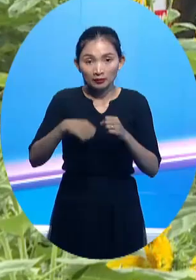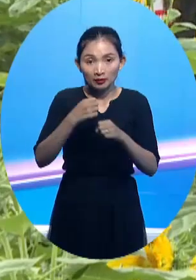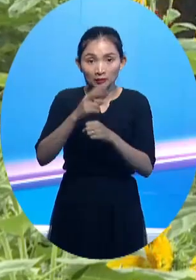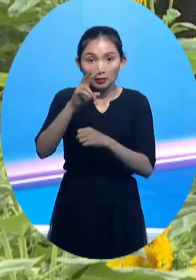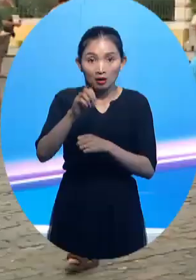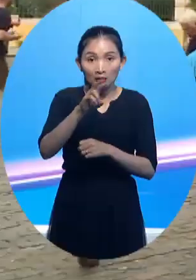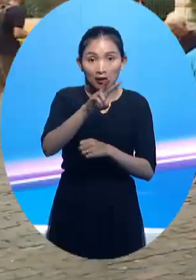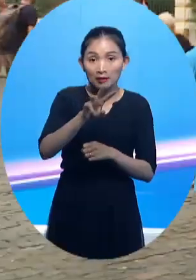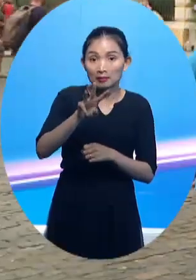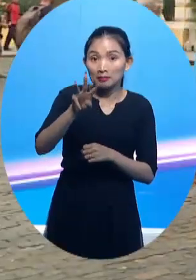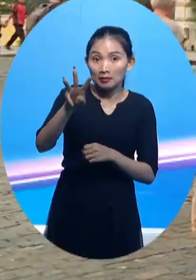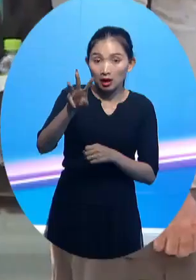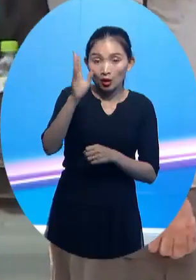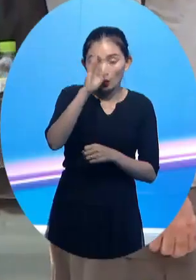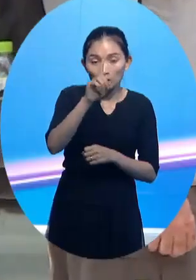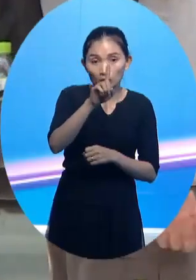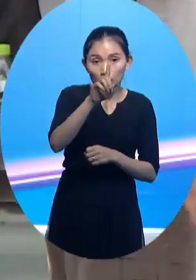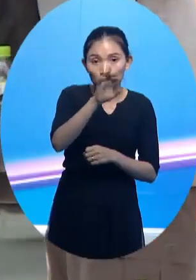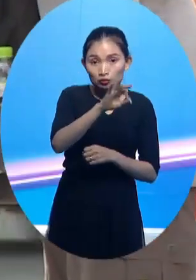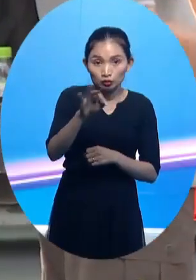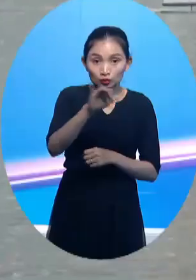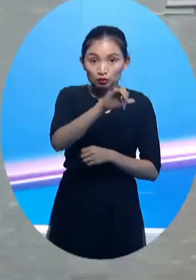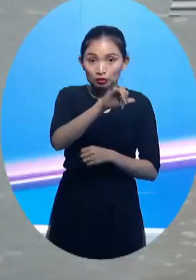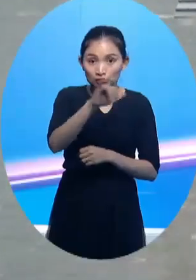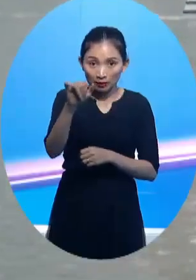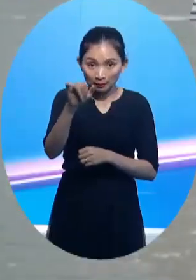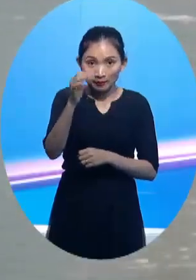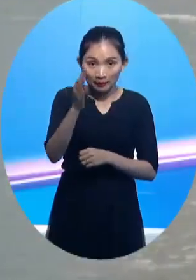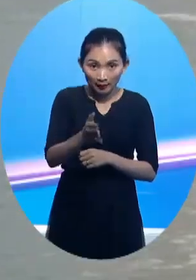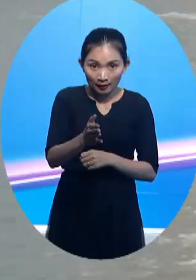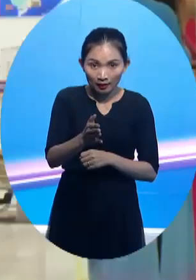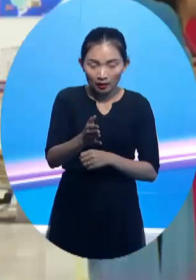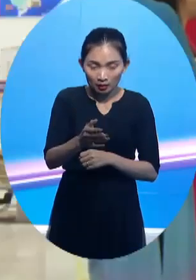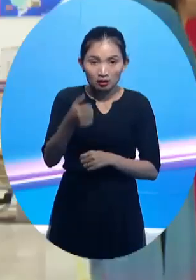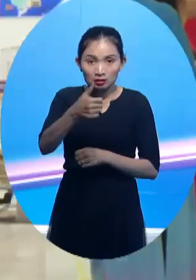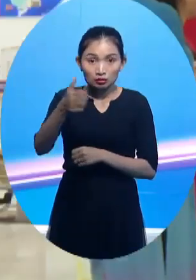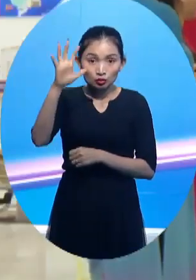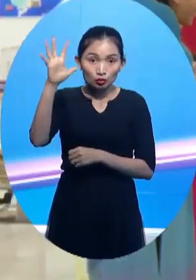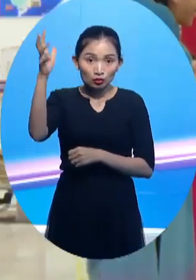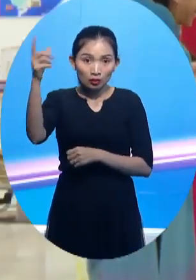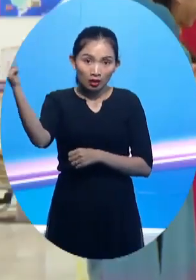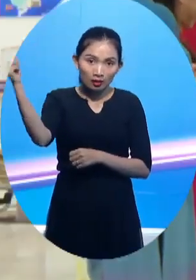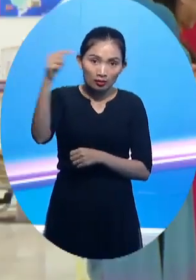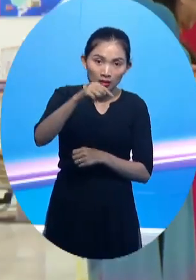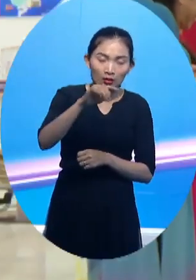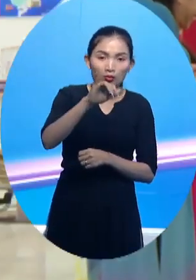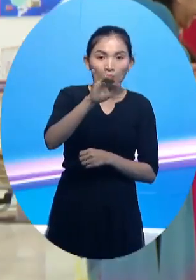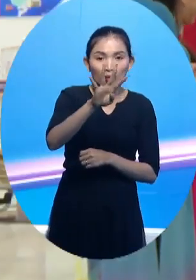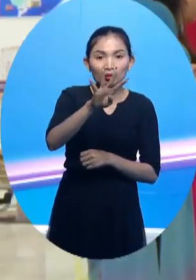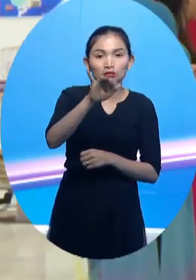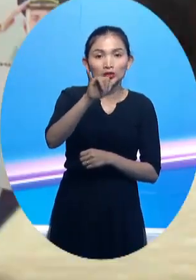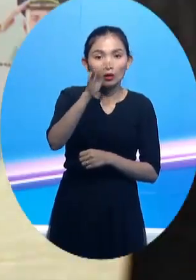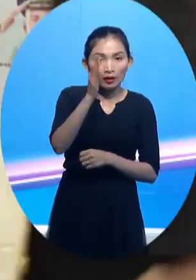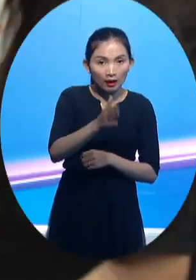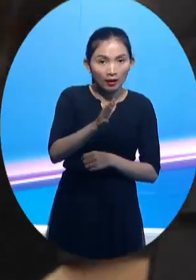2023 là 1.000 lượt trong đó đó khách quốc tế đến thành phố Hồ Chí Minh khoảng 46.5 28 lượt